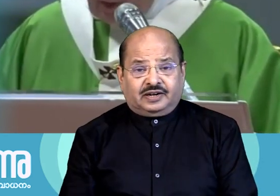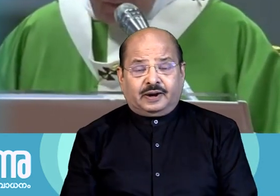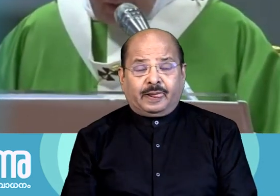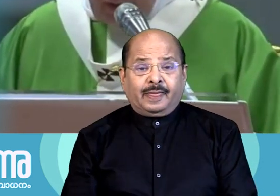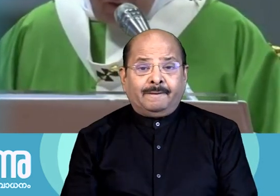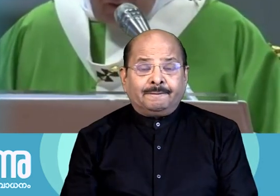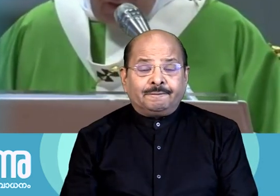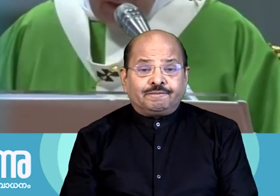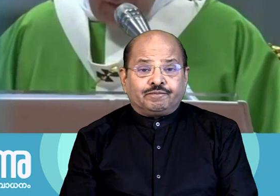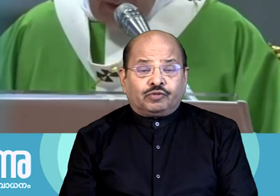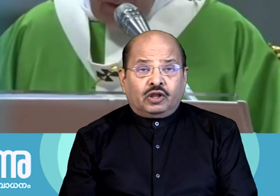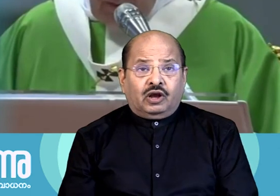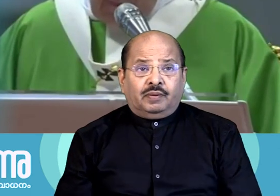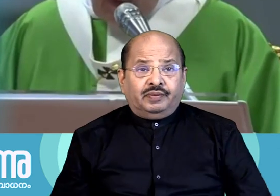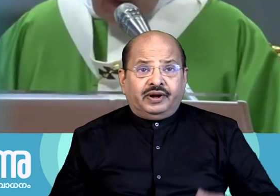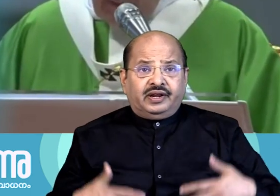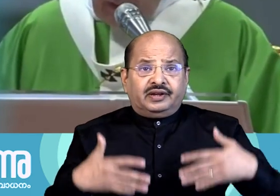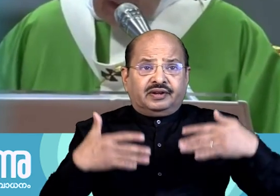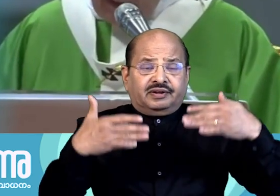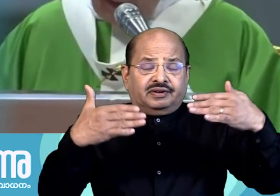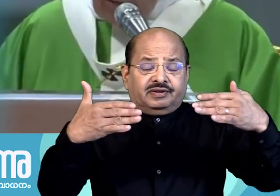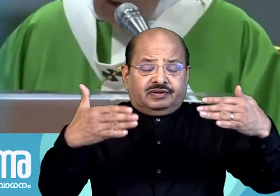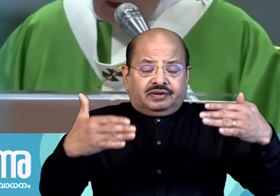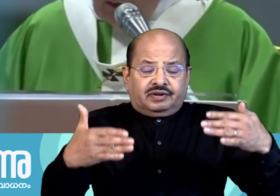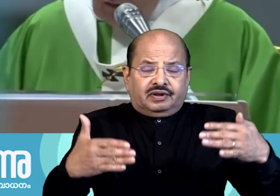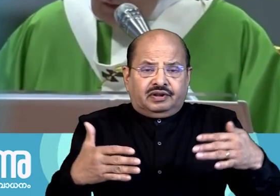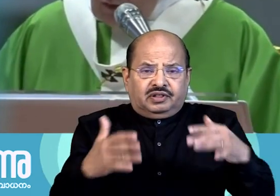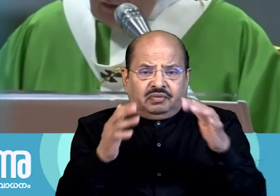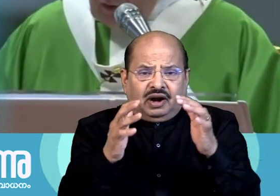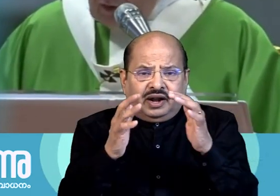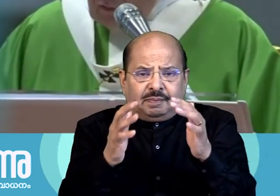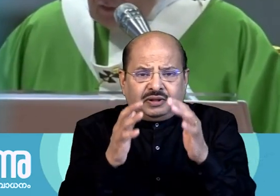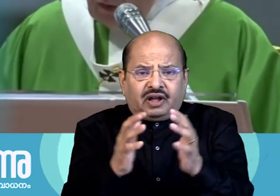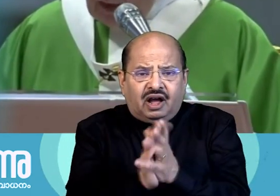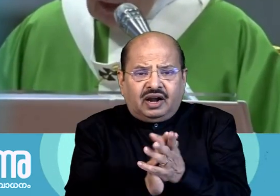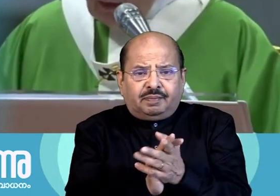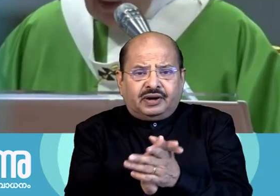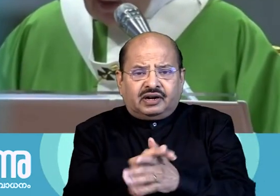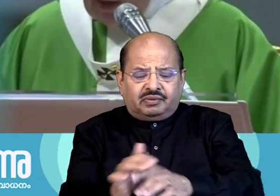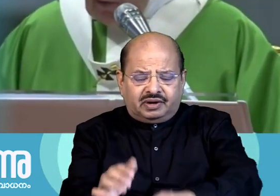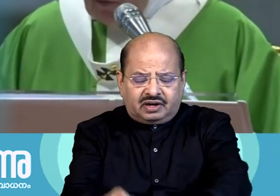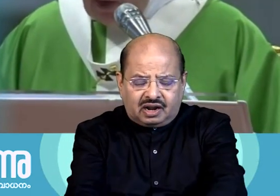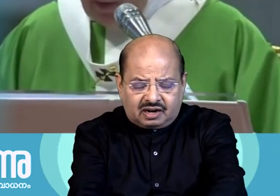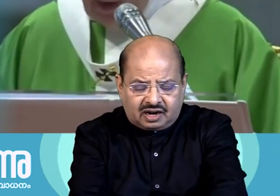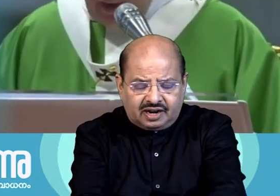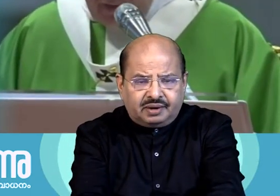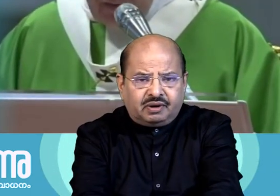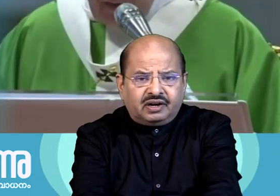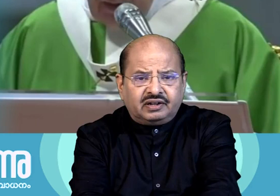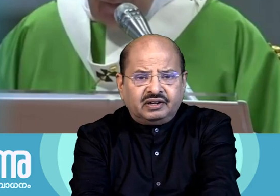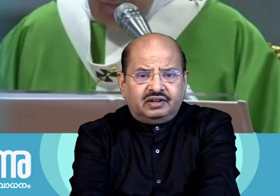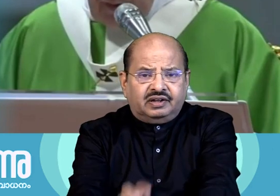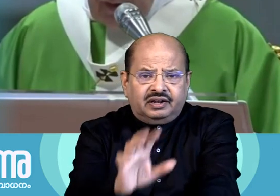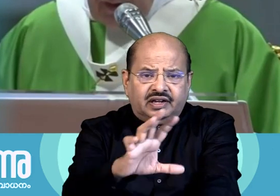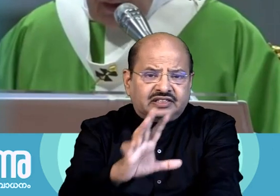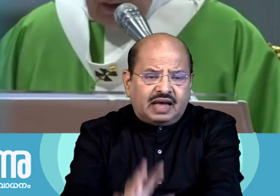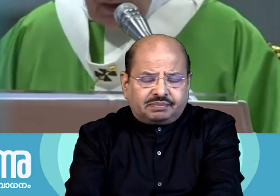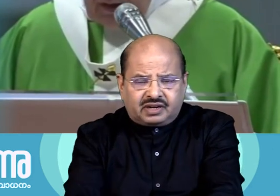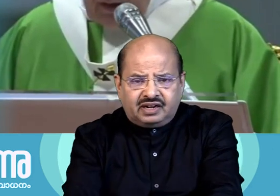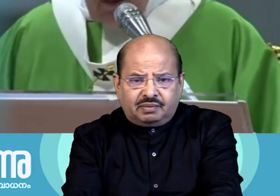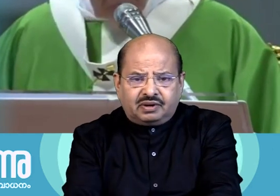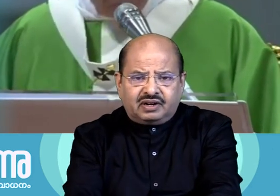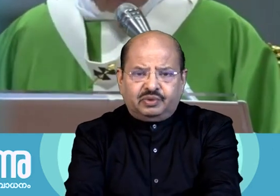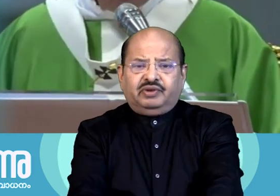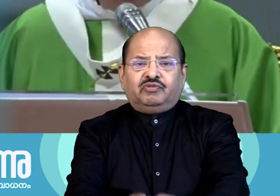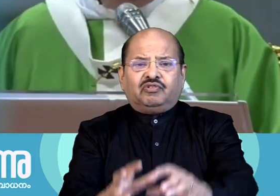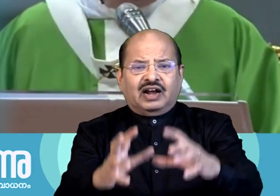കൊണ്ടിരിക്കുന്നത് എന്താണ്? അപ്പോൾ ഇവിടെ ഇത് വളരെ പ്രധാനപ്പെട്ട ഒരു കാര്യമാണ്. ഈ